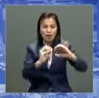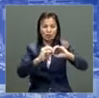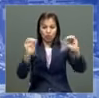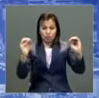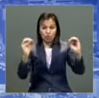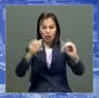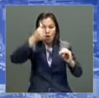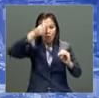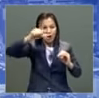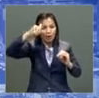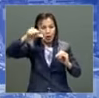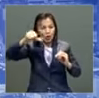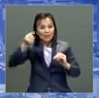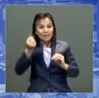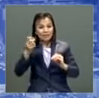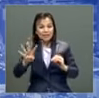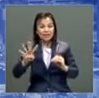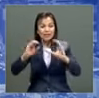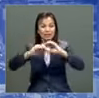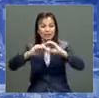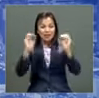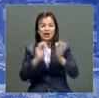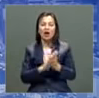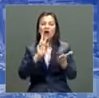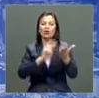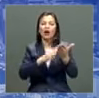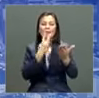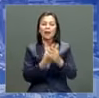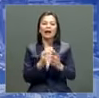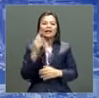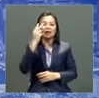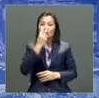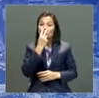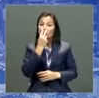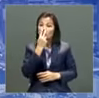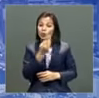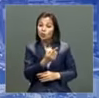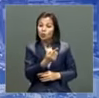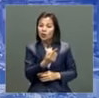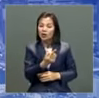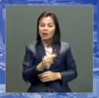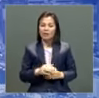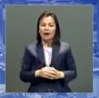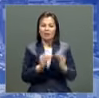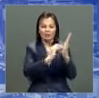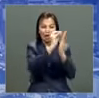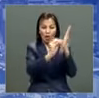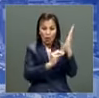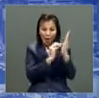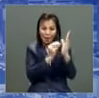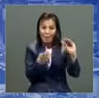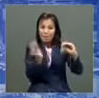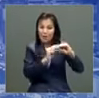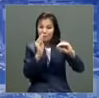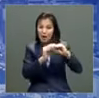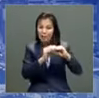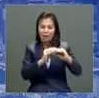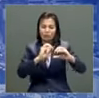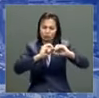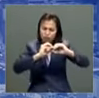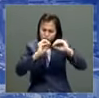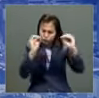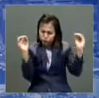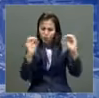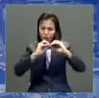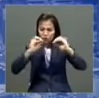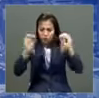ง14วันที่ผ่านมาซึ่งก็ถือว่าหลังจากนี้อาจจะต้องติดตามดูว่าเราจะมีจำนวนจังหวัดเพิ่มขึ้นมากน้อยขนาดไหนที่จะลด